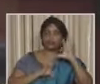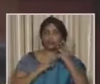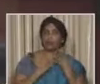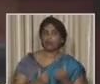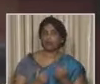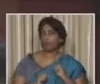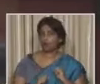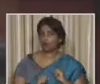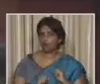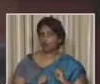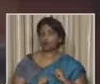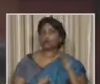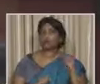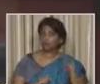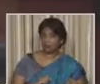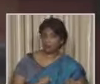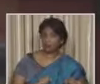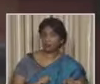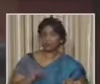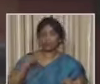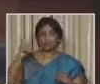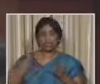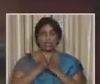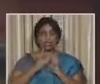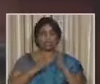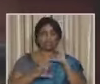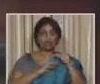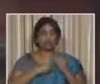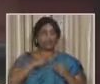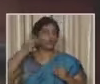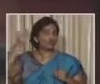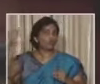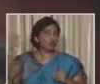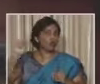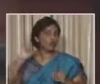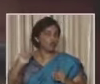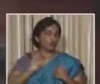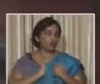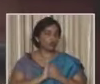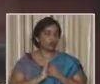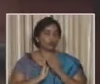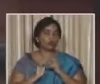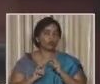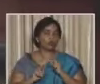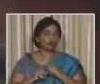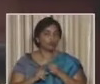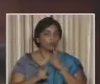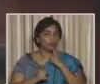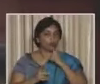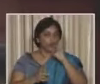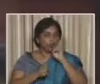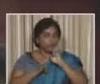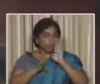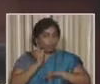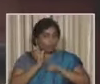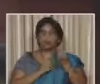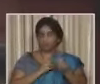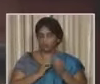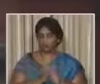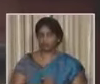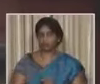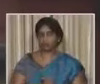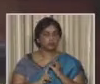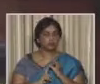வந்தன? இங்கிருந்து அங்குள்ள உளவு பிரிவுக்கு தகவல் கொடுத்தது யார்? எனவே இவை ஃபில்டர் செய்யப்பட்ட